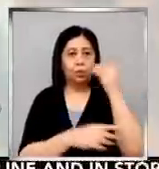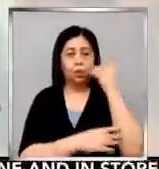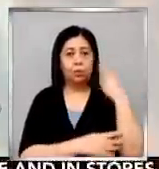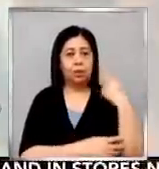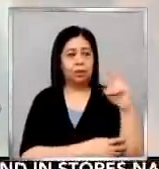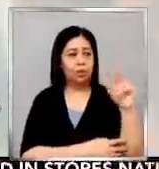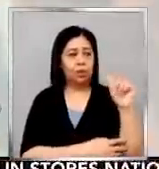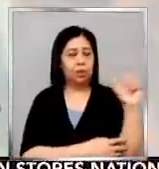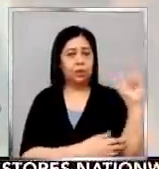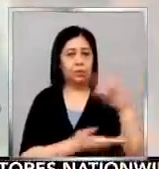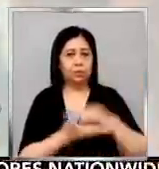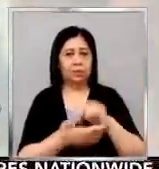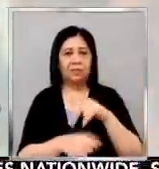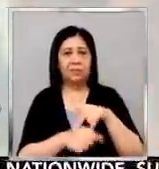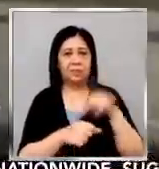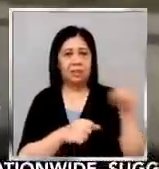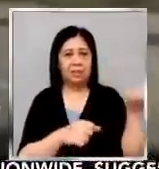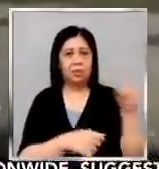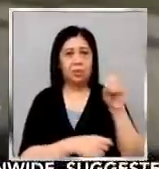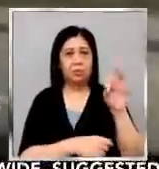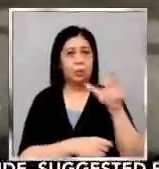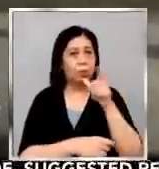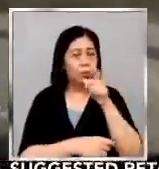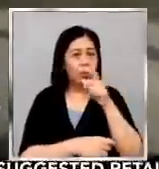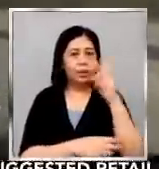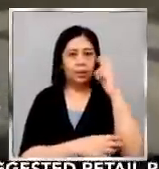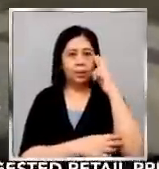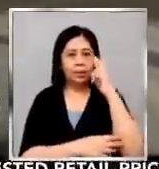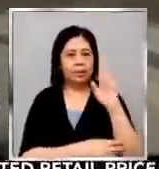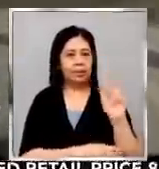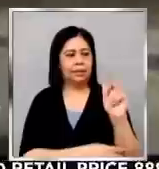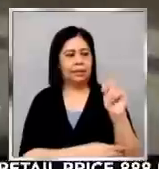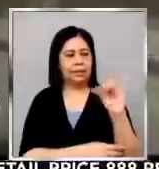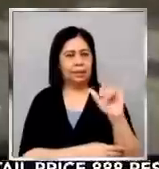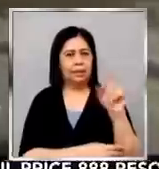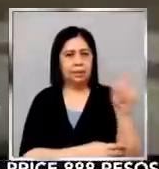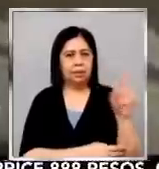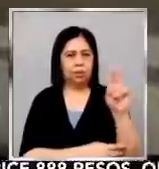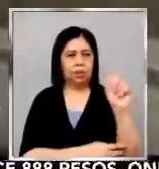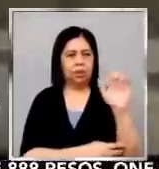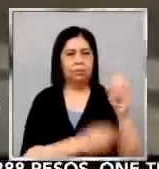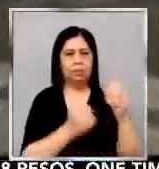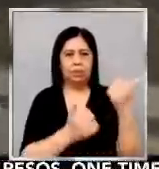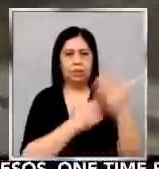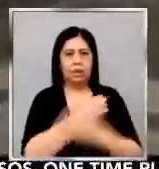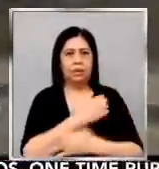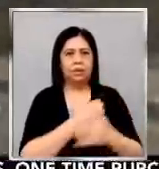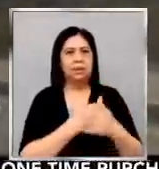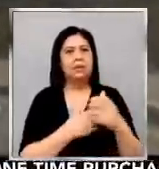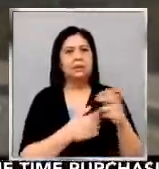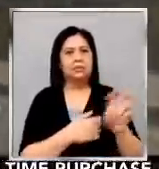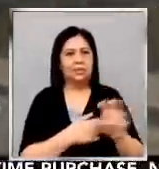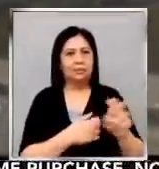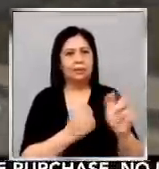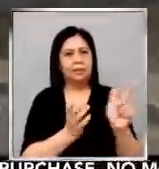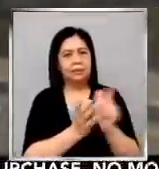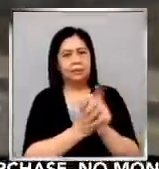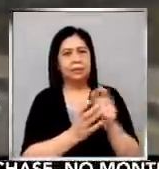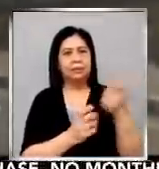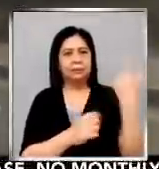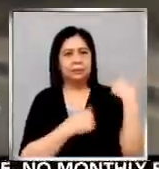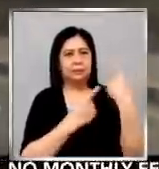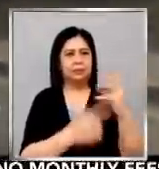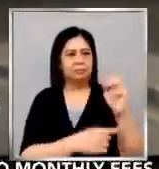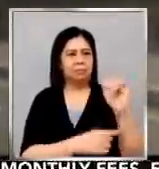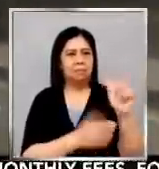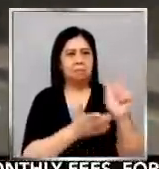Pilipinas ng OFW na si Randy. Isa ang UAE sa mga bansang may travel restrictions mula Mayo na nagbabawal sa pagbiyahe